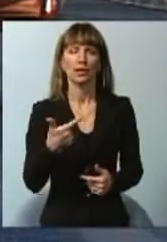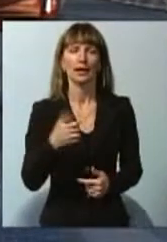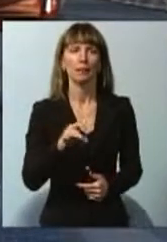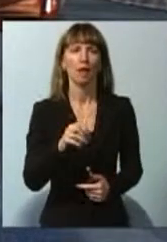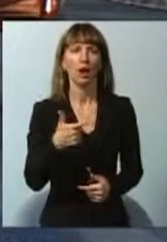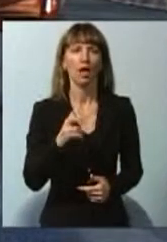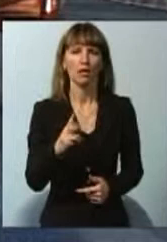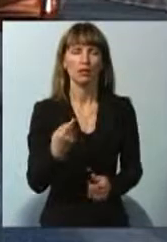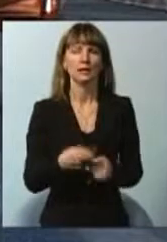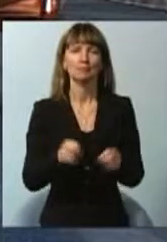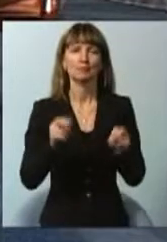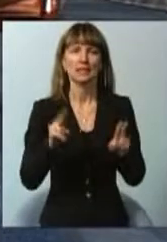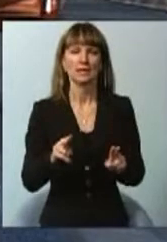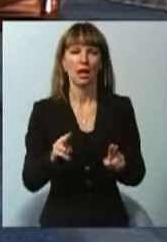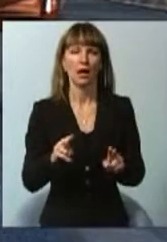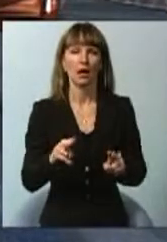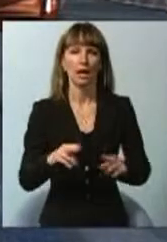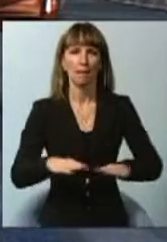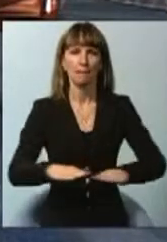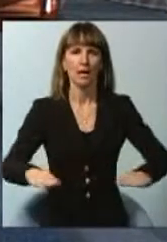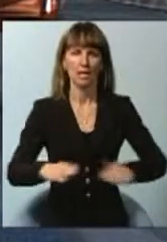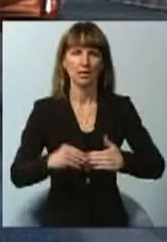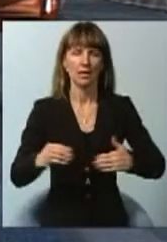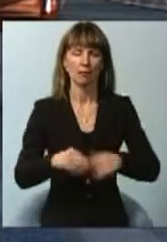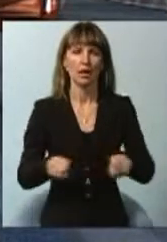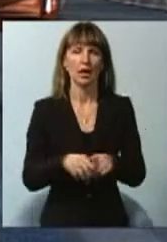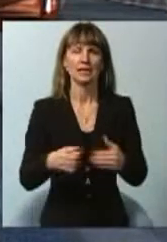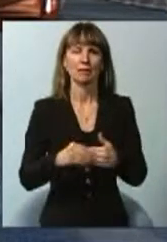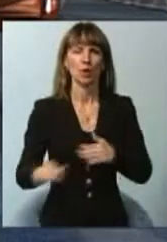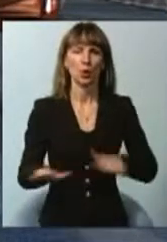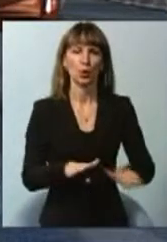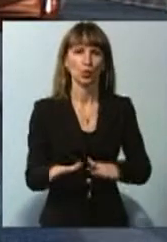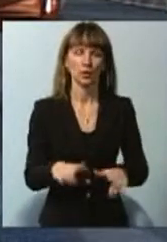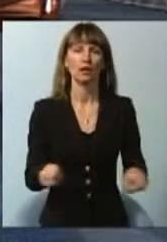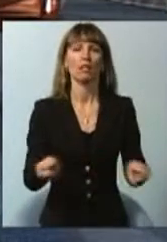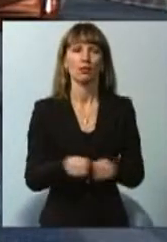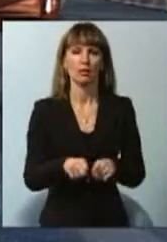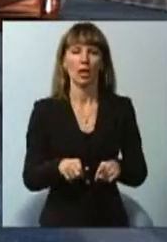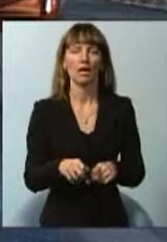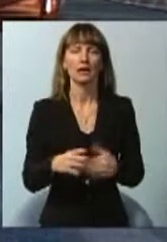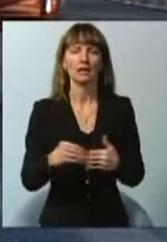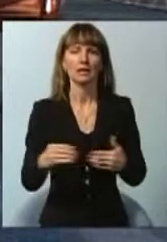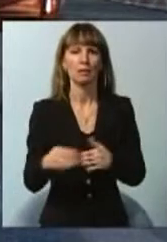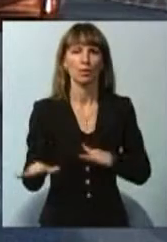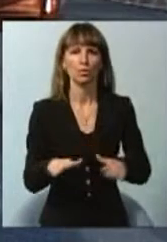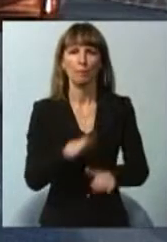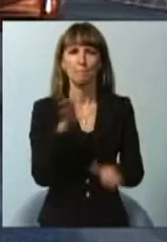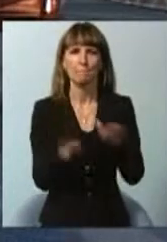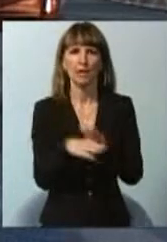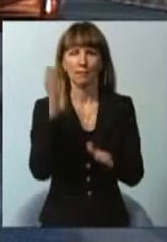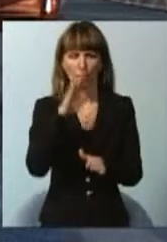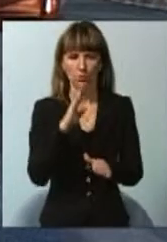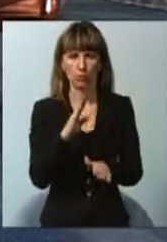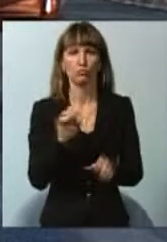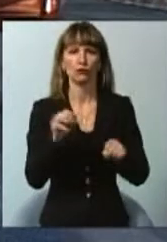такі спеціальні літосферні плити. Власне, ці самі як землетруси виникають у нас на землі, так само землетрус під водою і спричинює